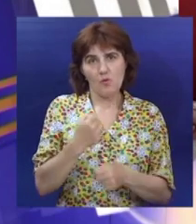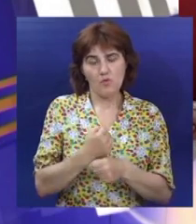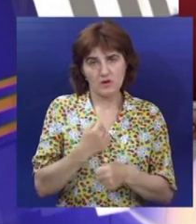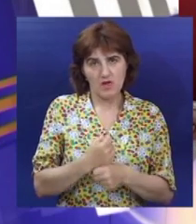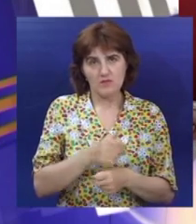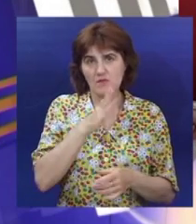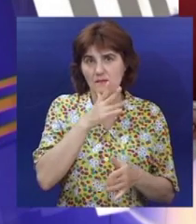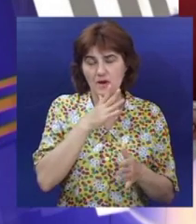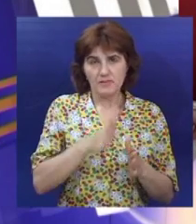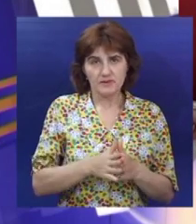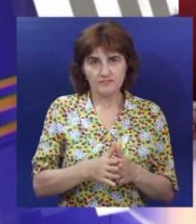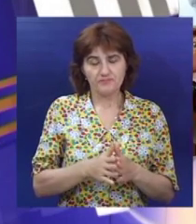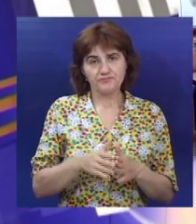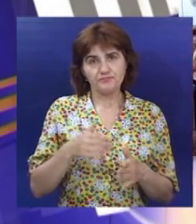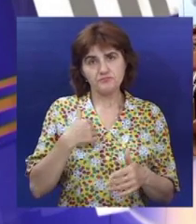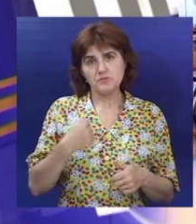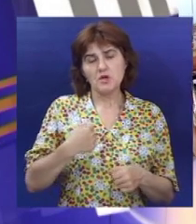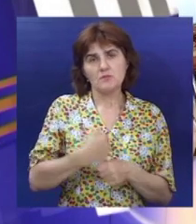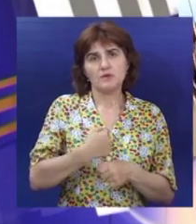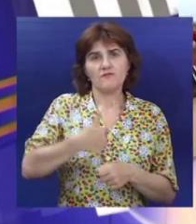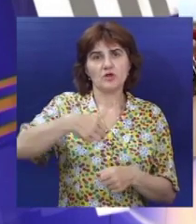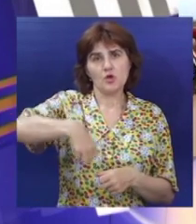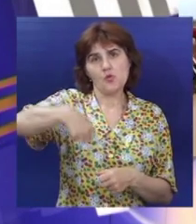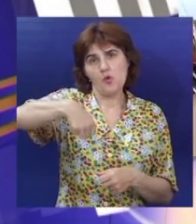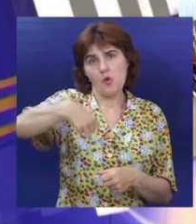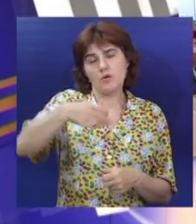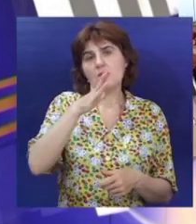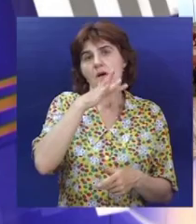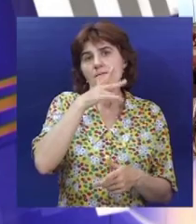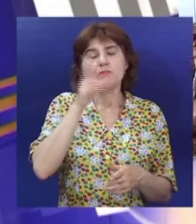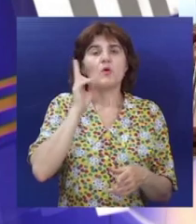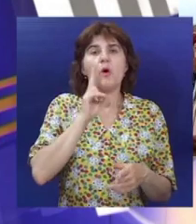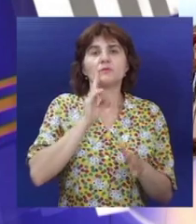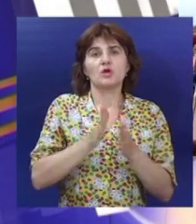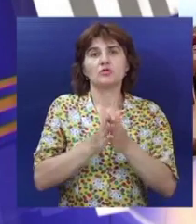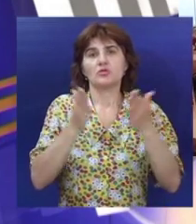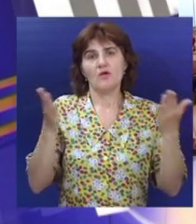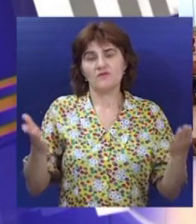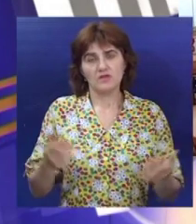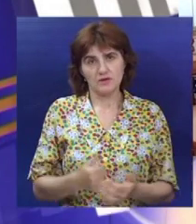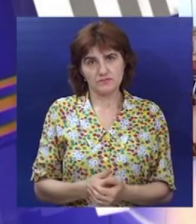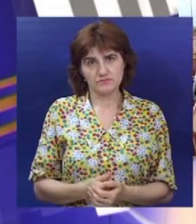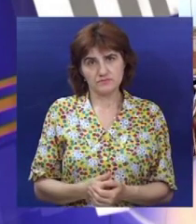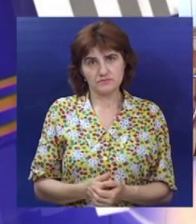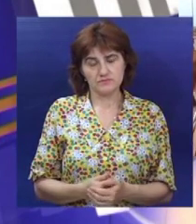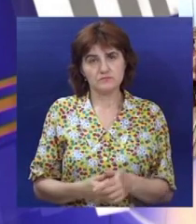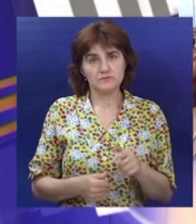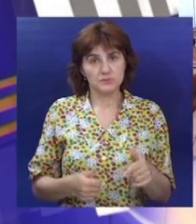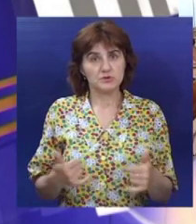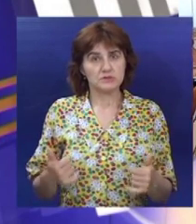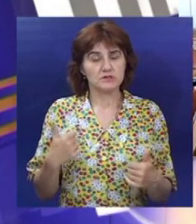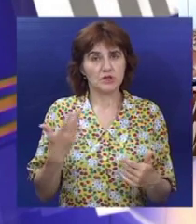se radim to sa papirima. Pa pravi korpu od papira, od običnog novinskog papira.